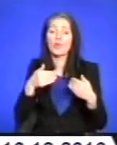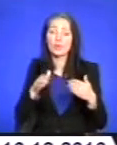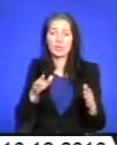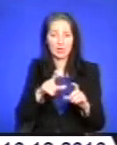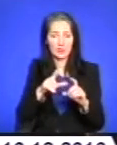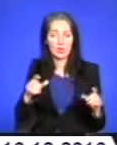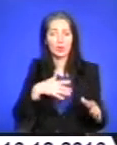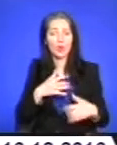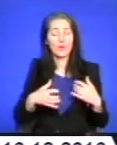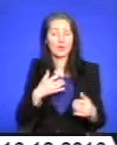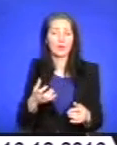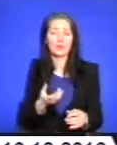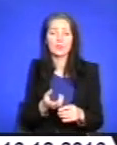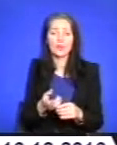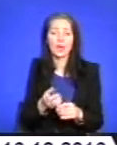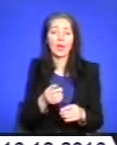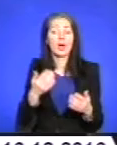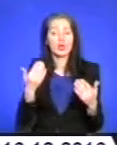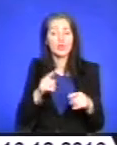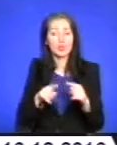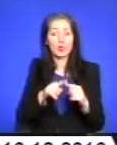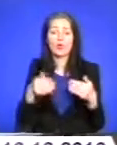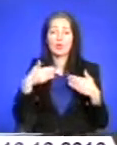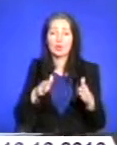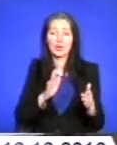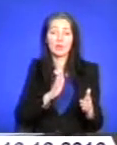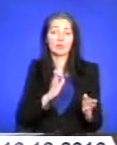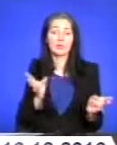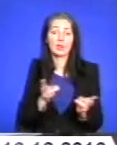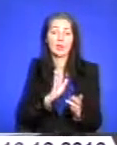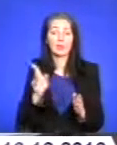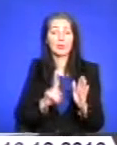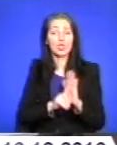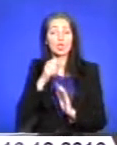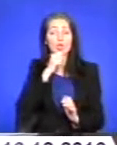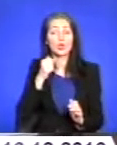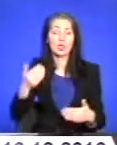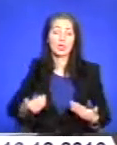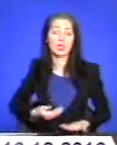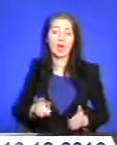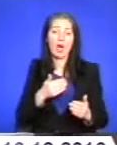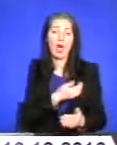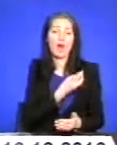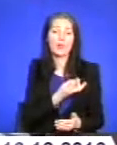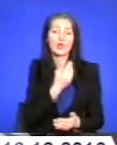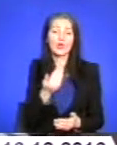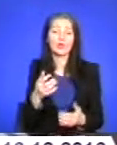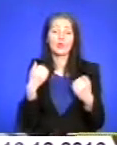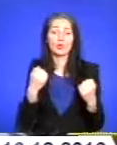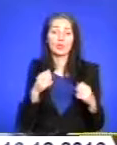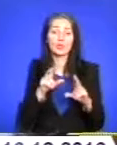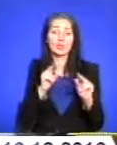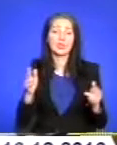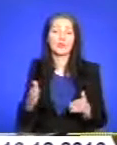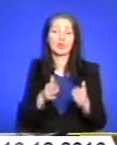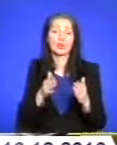скоро старшокласникам доведеться обирати квиток у доросле життя. Бажаю їм здоров'я і щасливої долі.